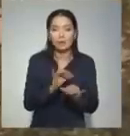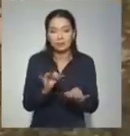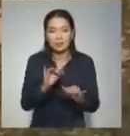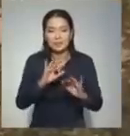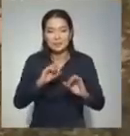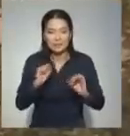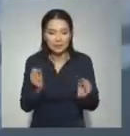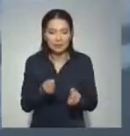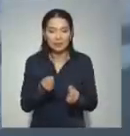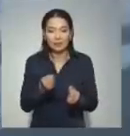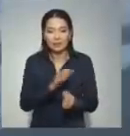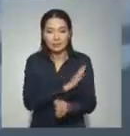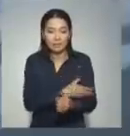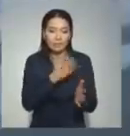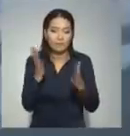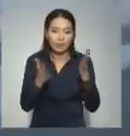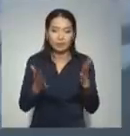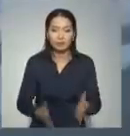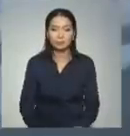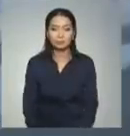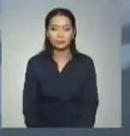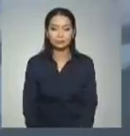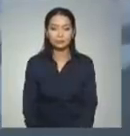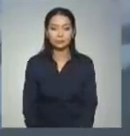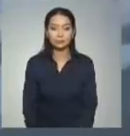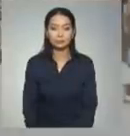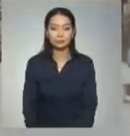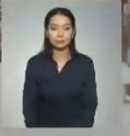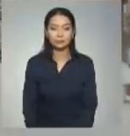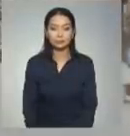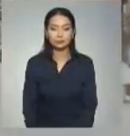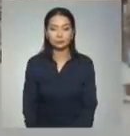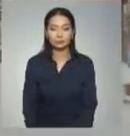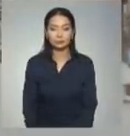ветры. Марина Иниватова, Жанайдар Рахимжанов, Астана Таймс из Карагандинской области.